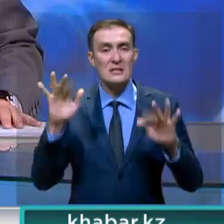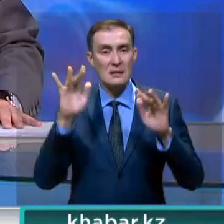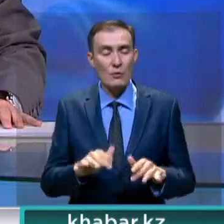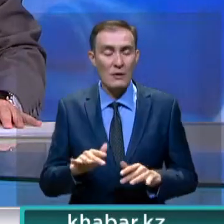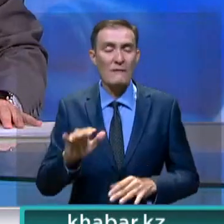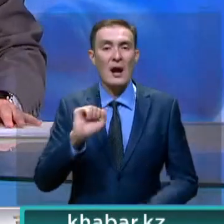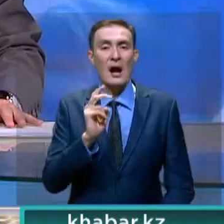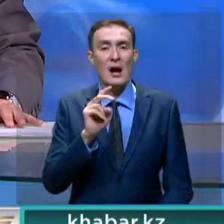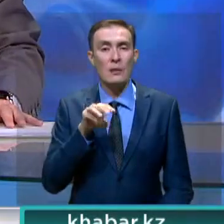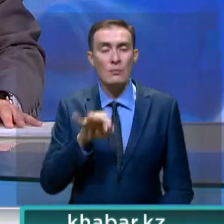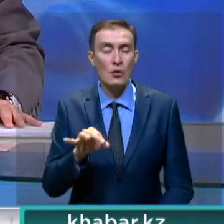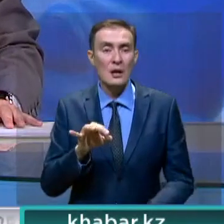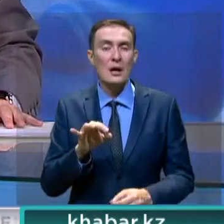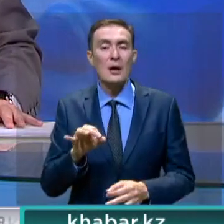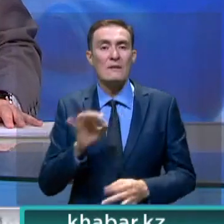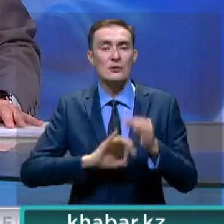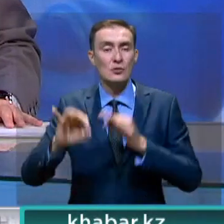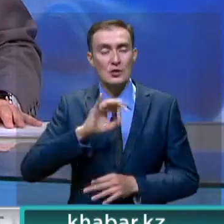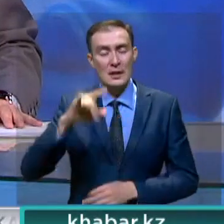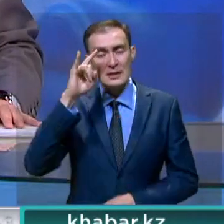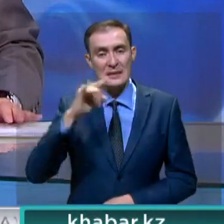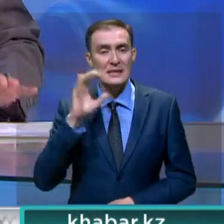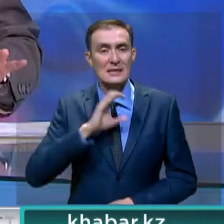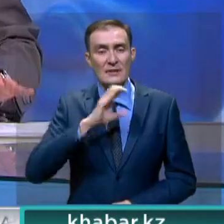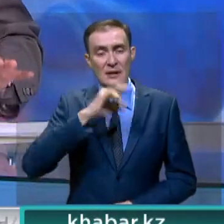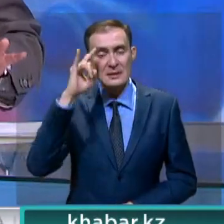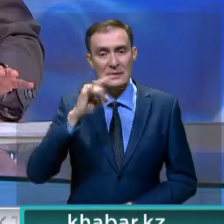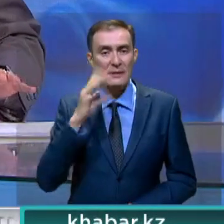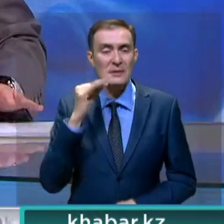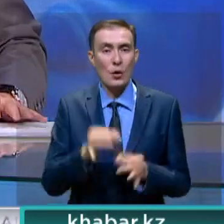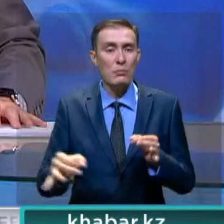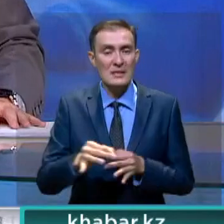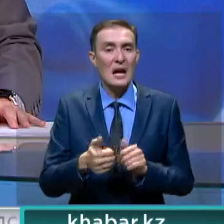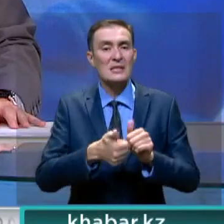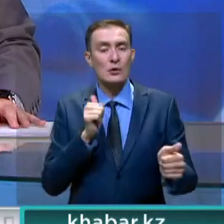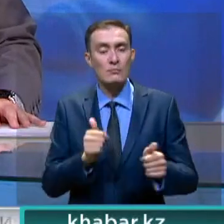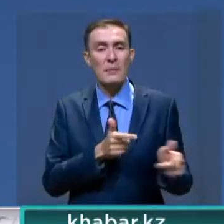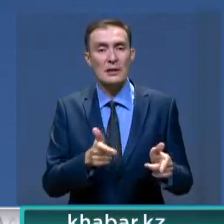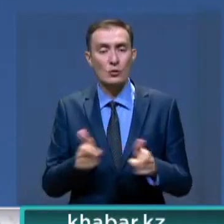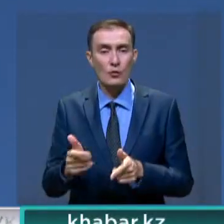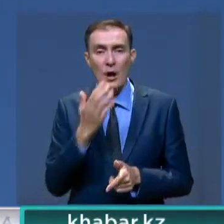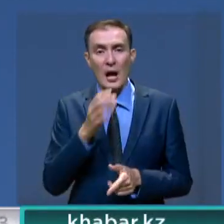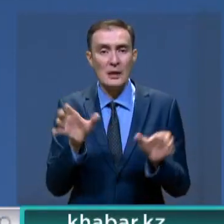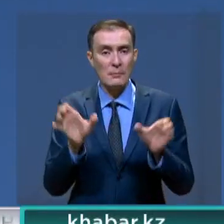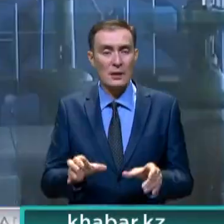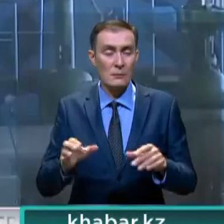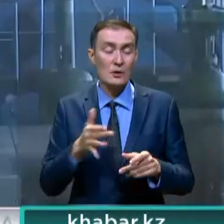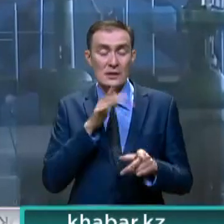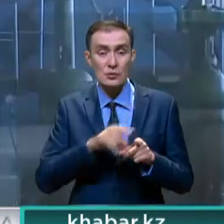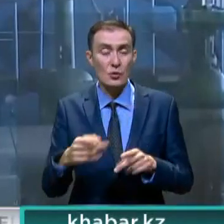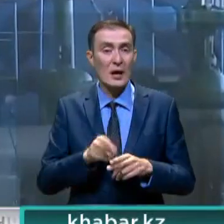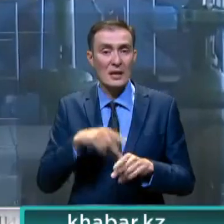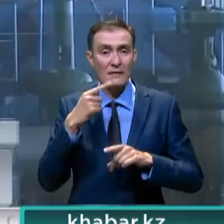Акмолинской, Восточно-Казахстанской, Северо-Казахстанской и Алматинской областях значительно отстают от плана подготовки к отопительному сезону. Это